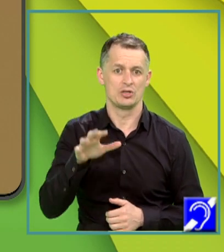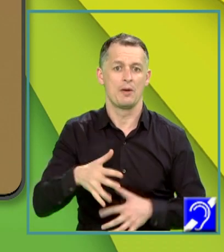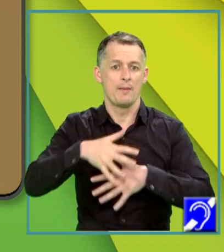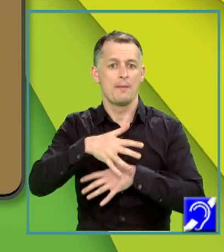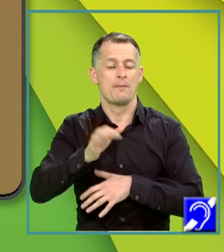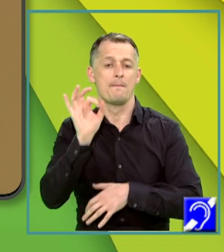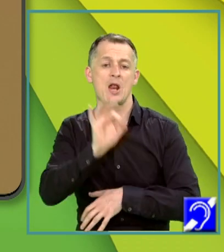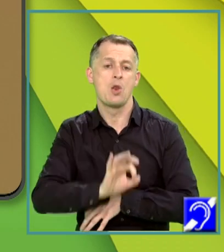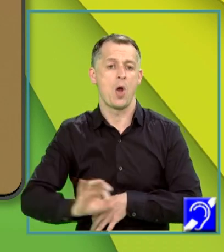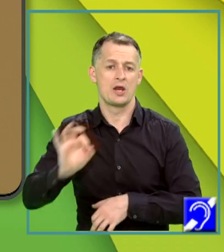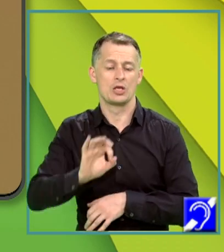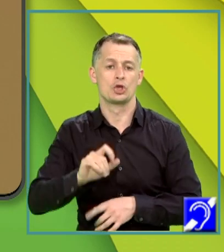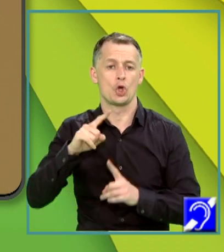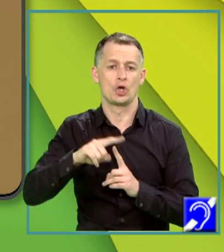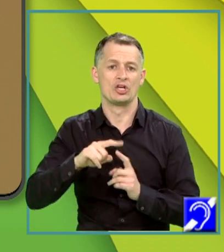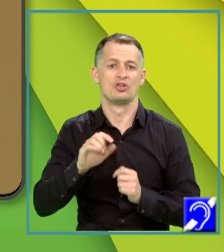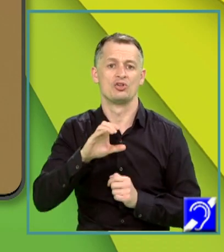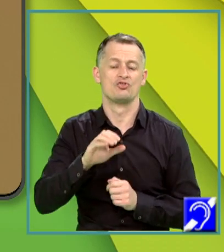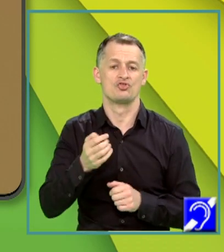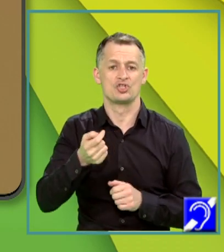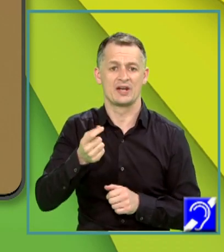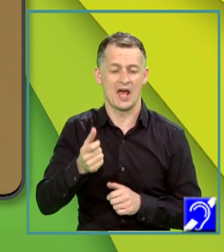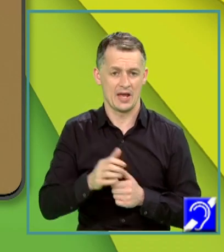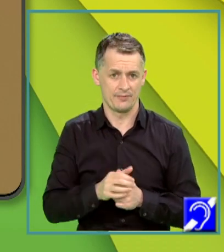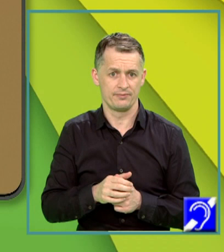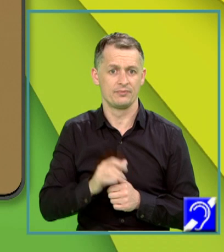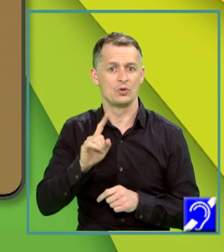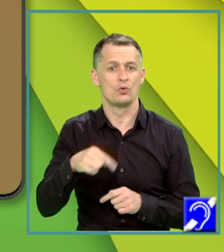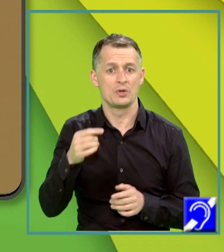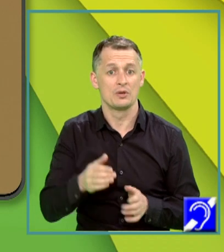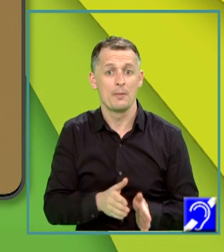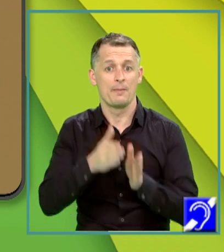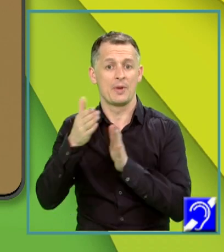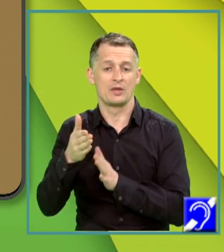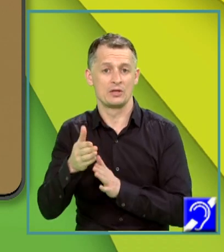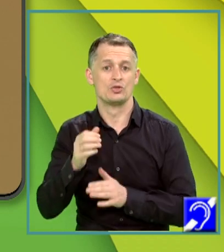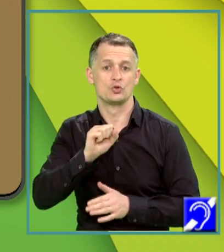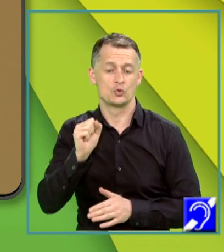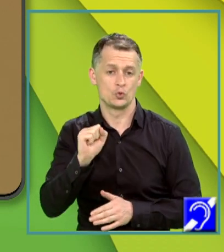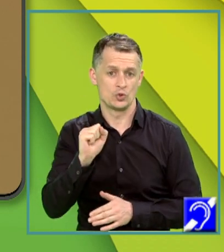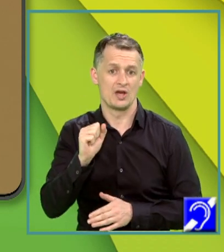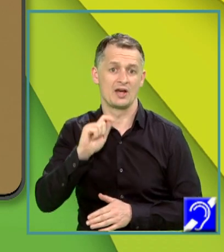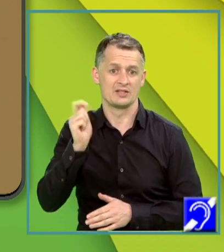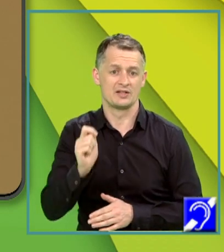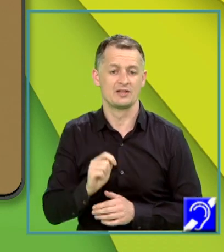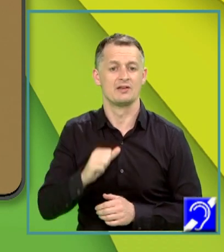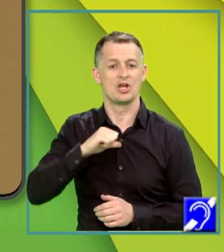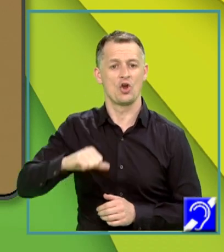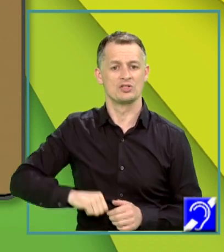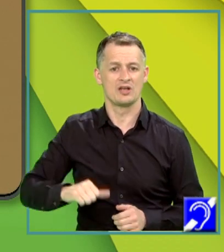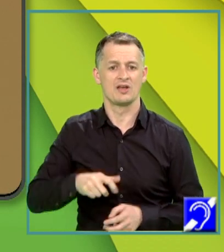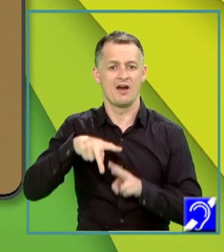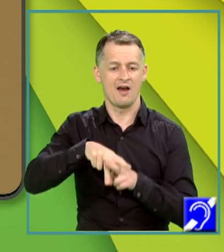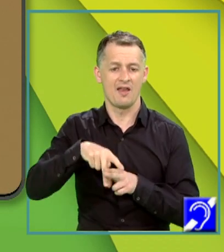tone de cereale urmat de judetele din partea de Sud a țării Constanța Călărași Ialomița